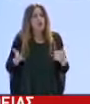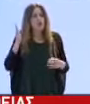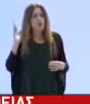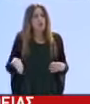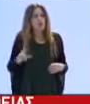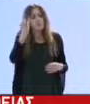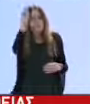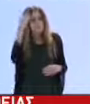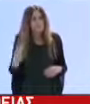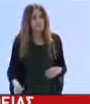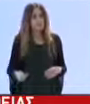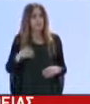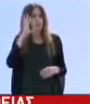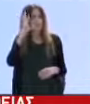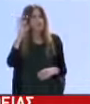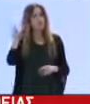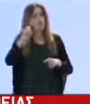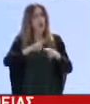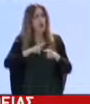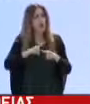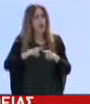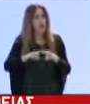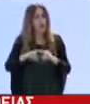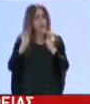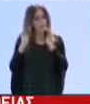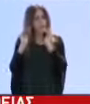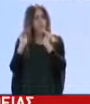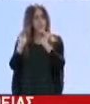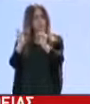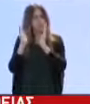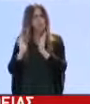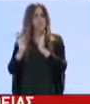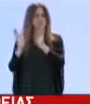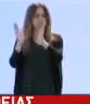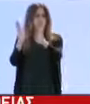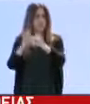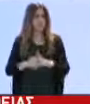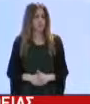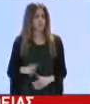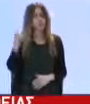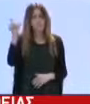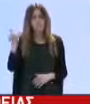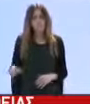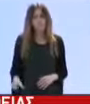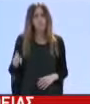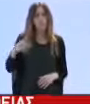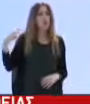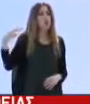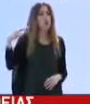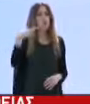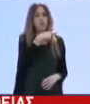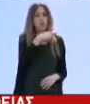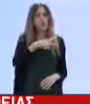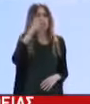αίσθημα ευθύνης απέναντι στη χωδιωτική αριστερά του ΣΥΡΙΖΑ. Ο άνθρωπος, ο Πρωθυπουργός, που